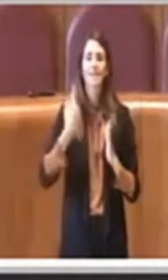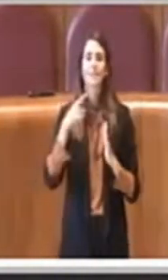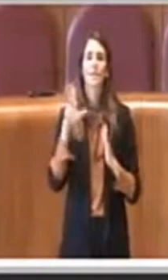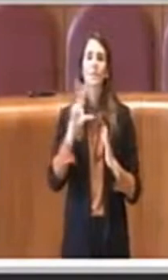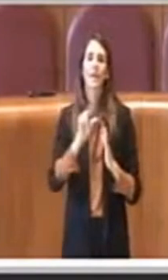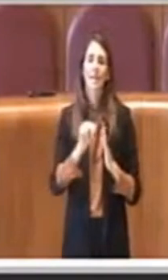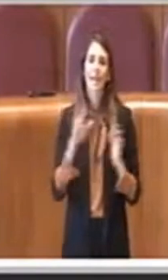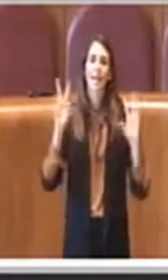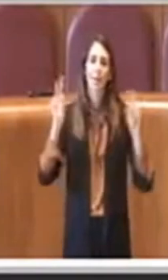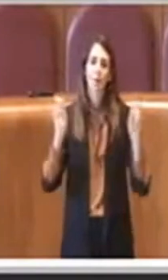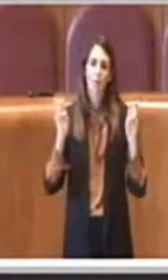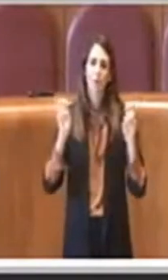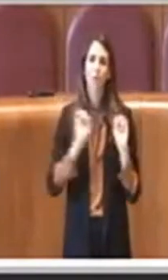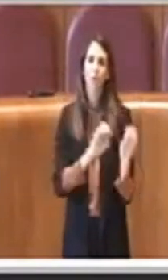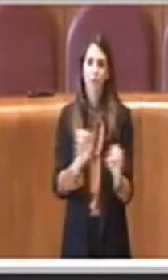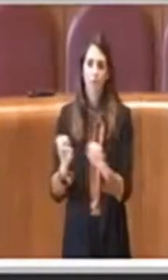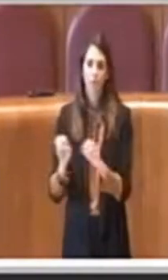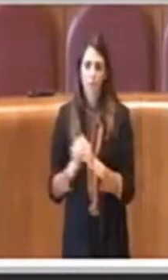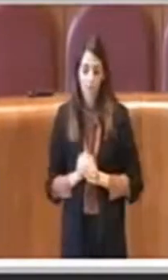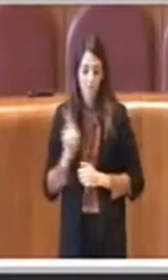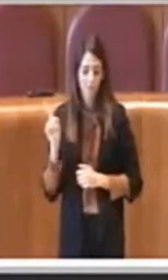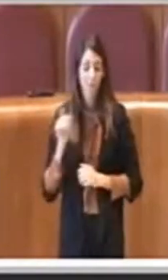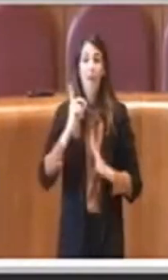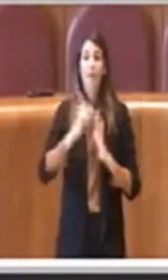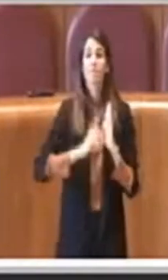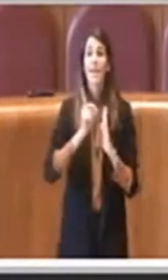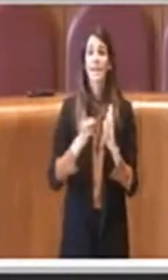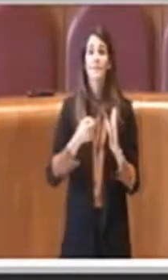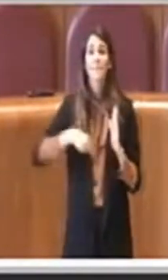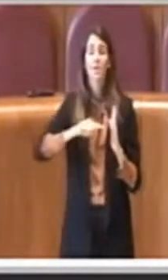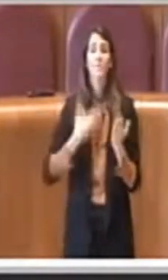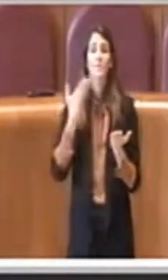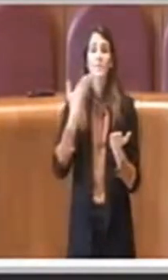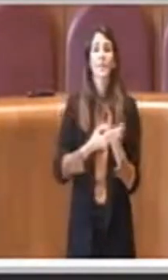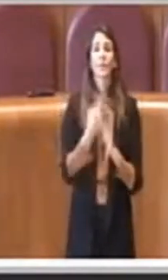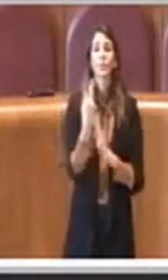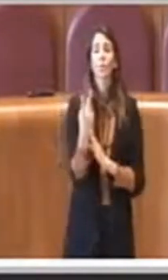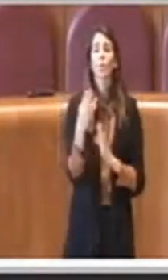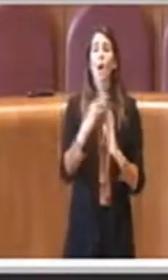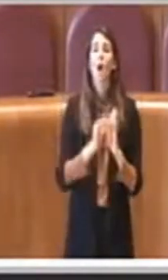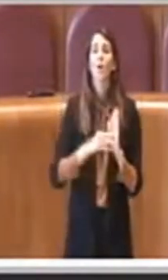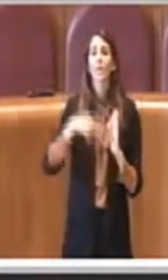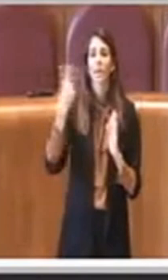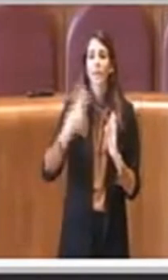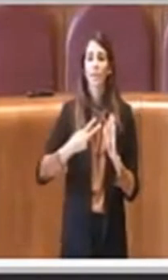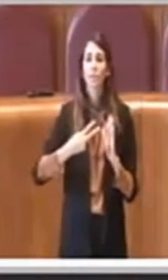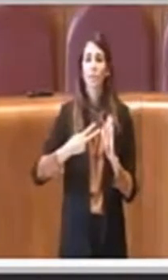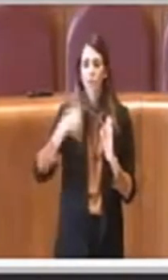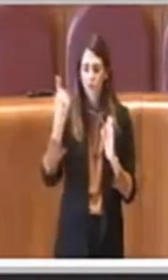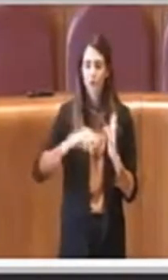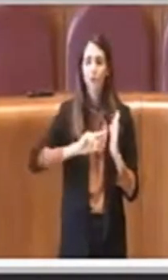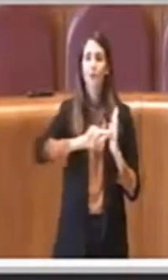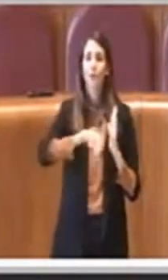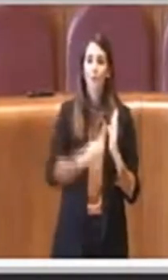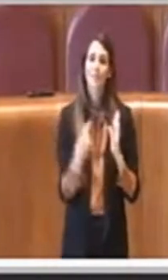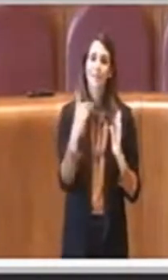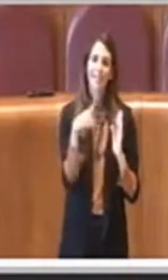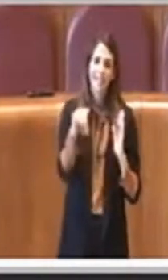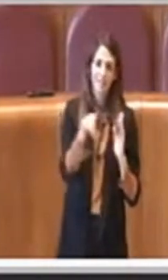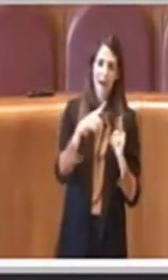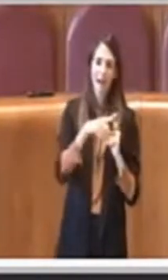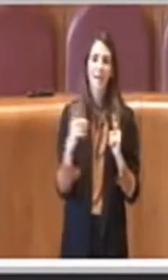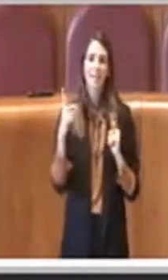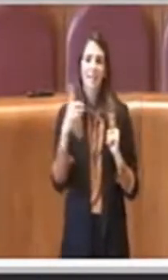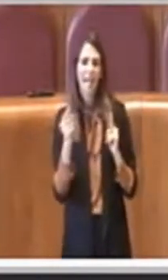Su queste due delibere abbiamo presentato due ordini del giorno a firma di Palma Diaco. So